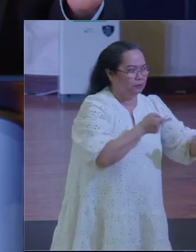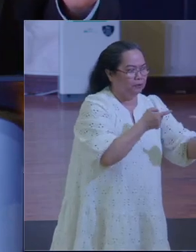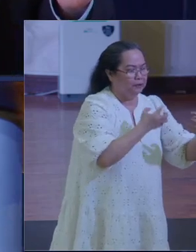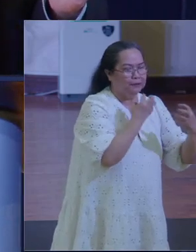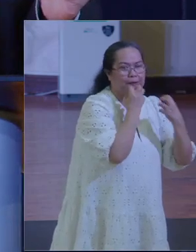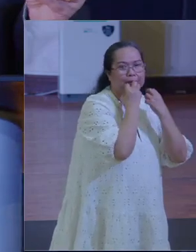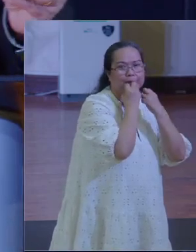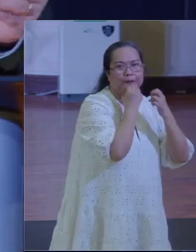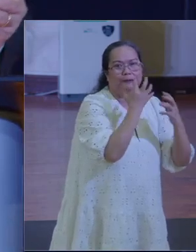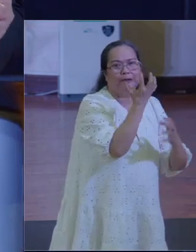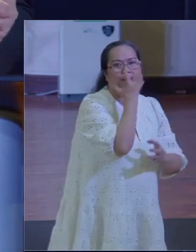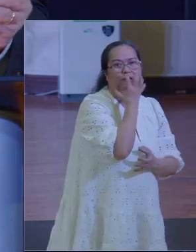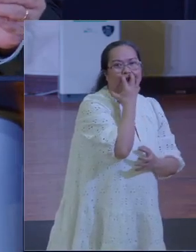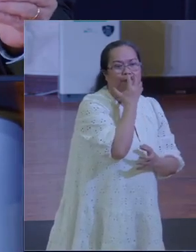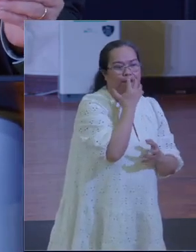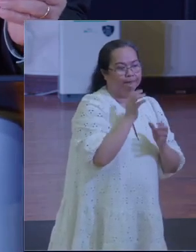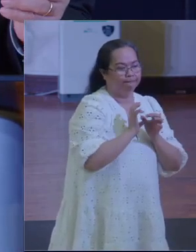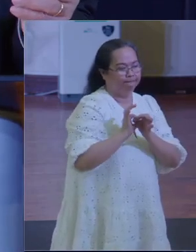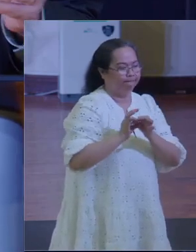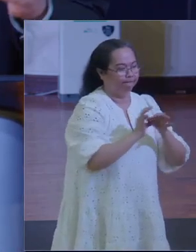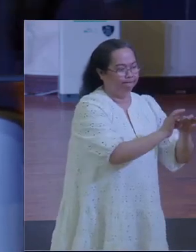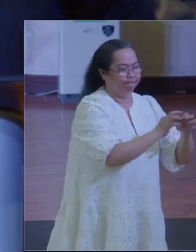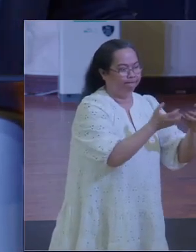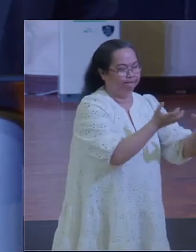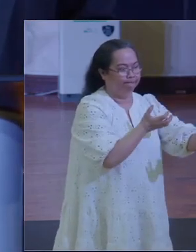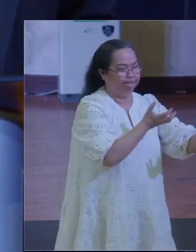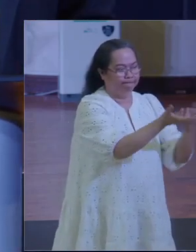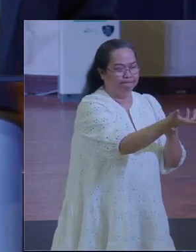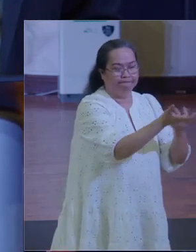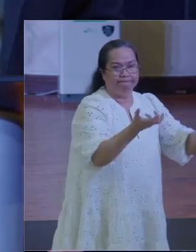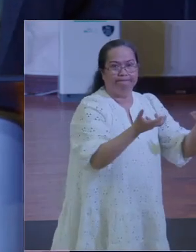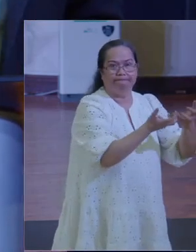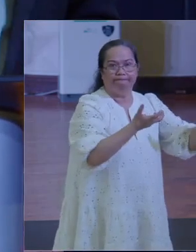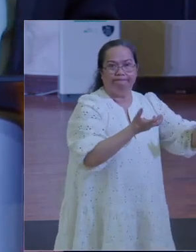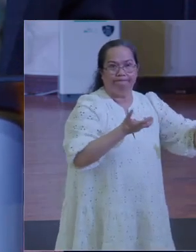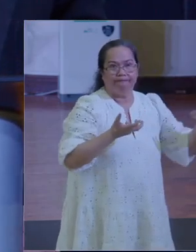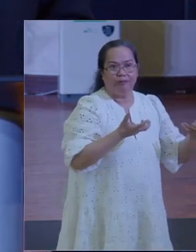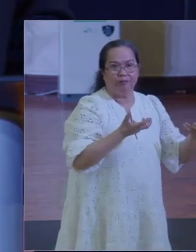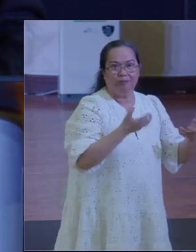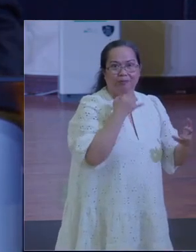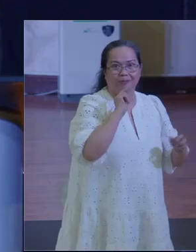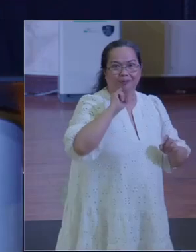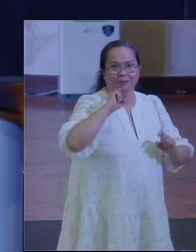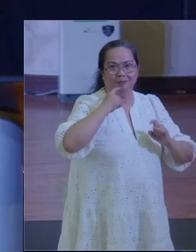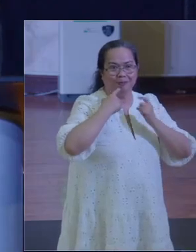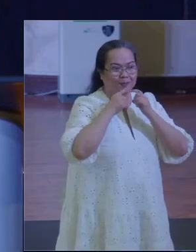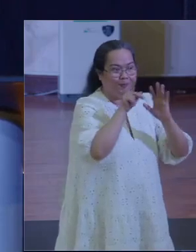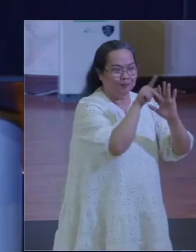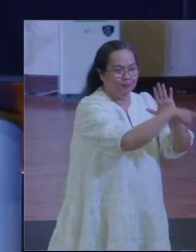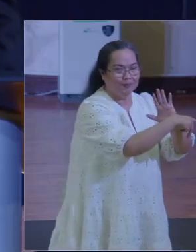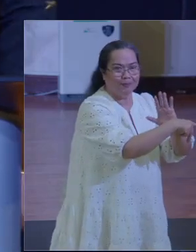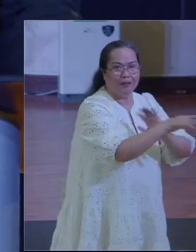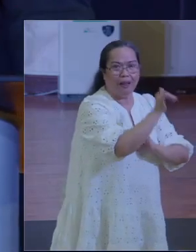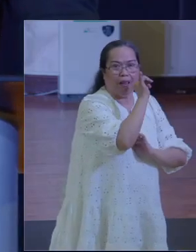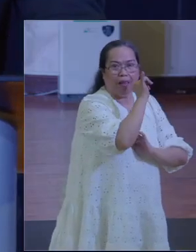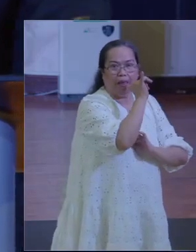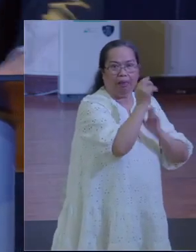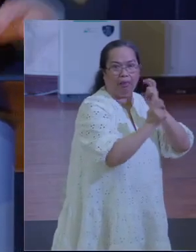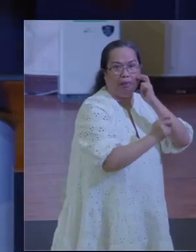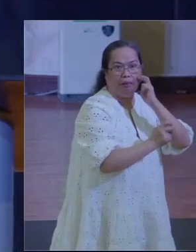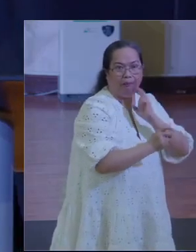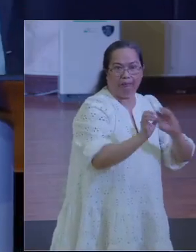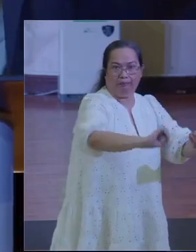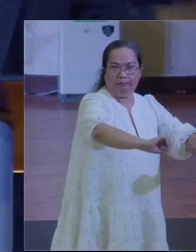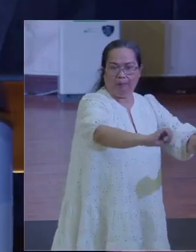kasakiman, pagkakampi-kampi at pagkakabaha-bahagi, pagkainggit, pagpatay, paglalasing,